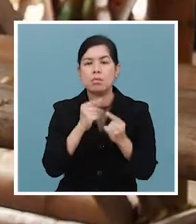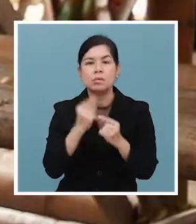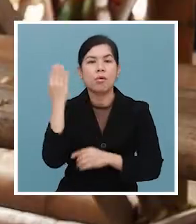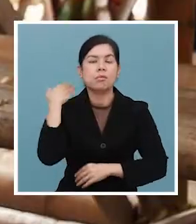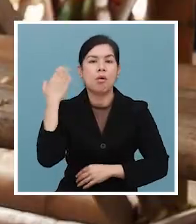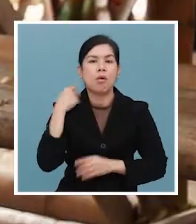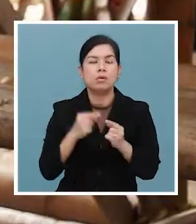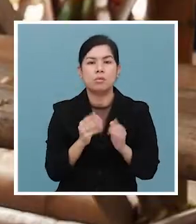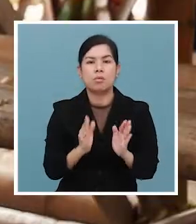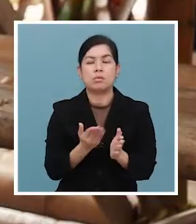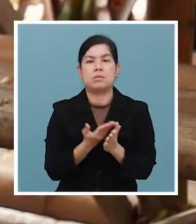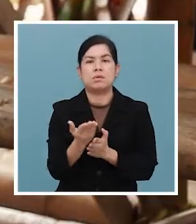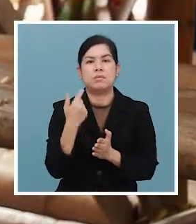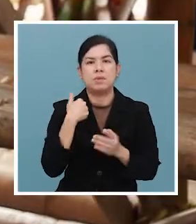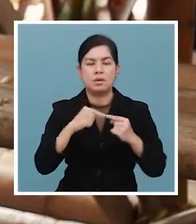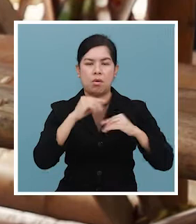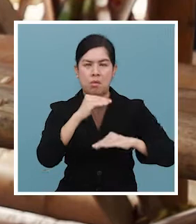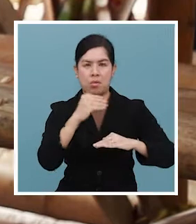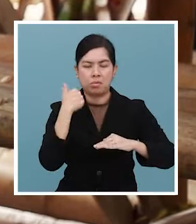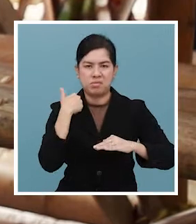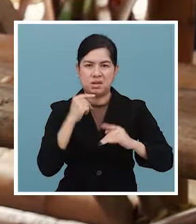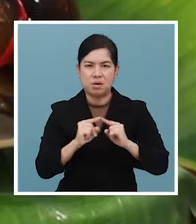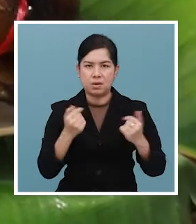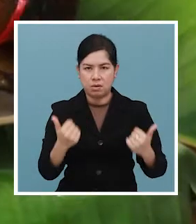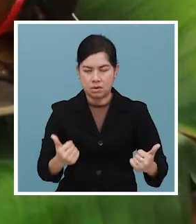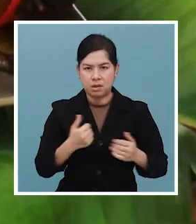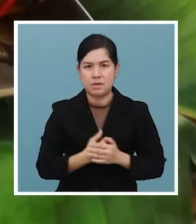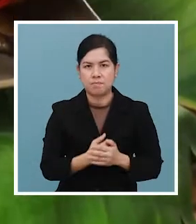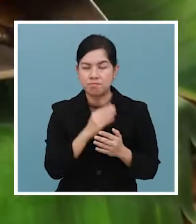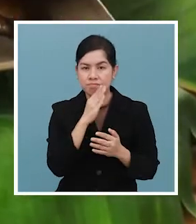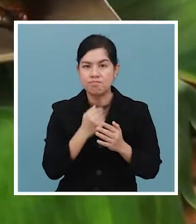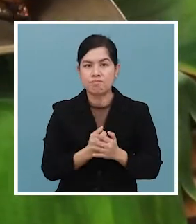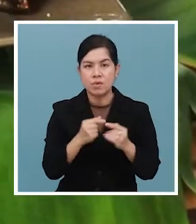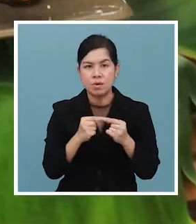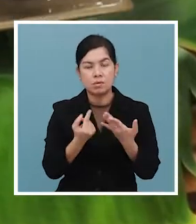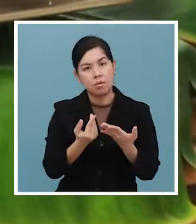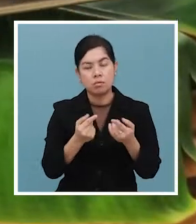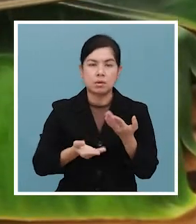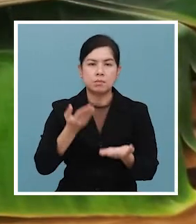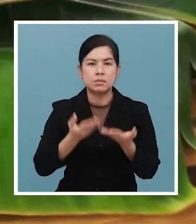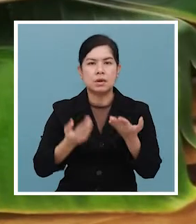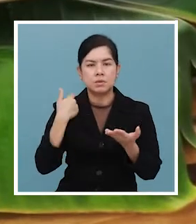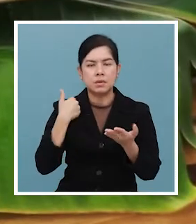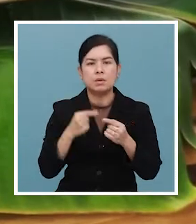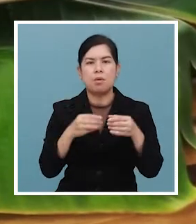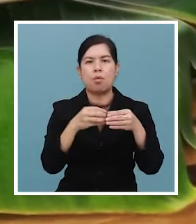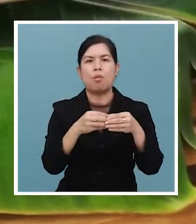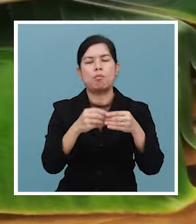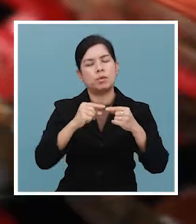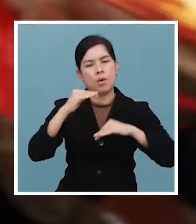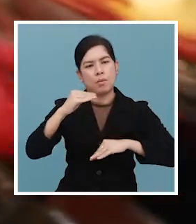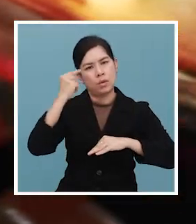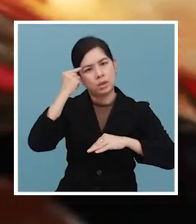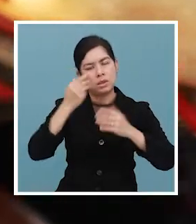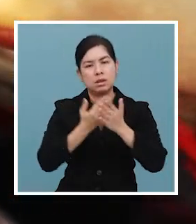แม่ค้าเป็นคนนะค่ะสมมตินะมาปุ๊บเนี่ยอาจถูกตั้งมาเลย 600บาทแต่ 600อ่ะชายถ้าไปตลาด 550คุณก็ต้องหาย